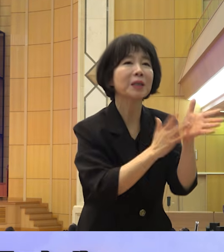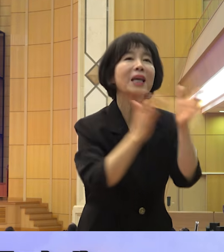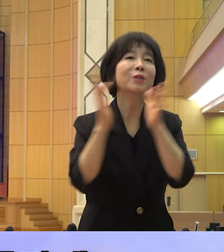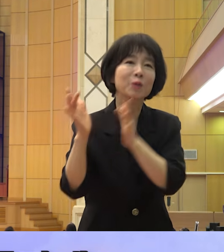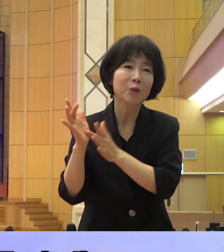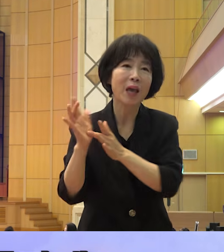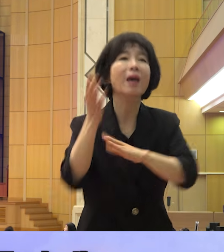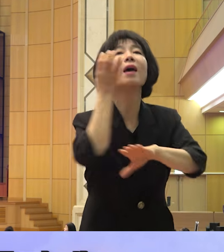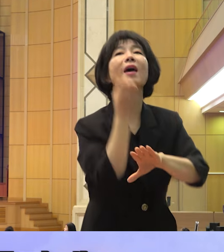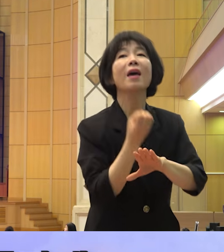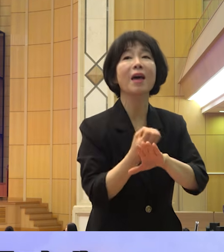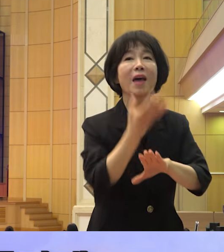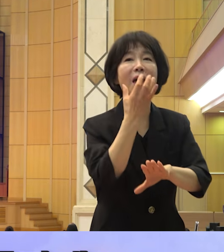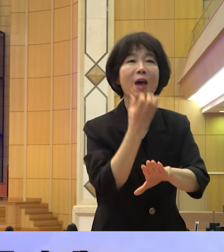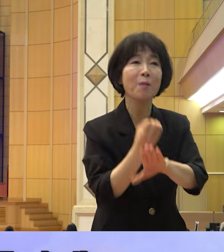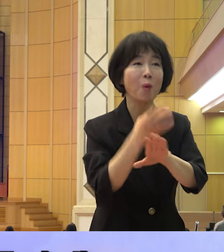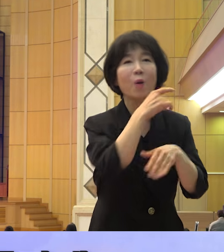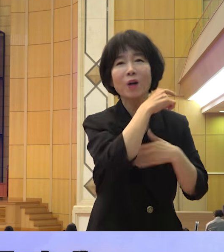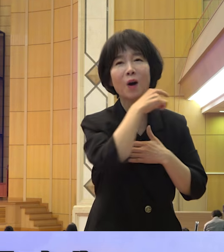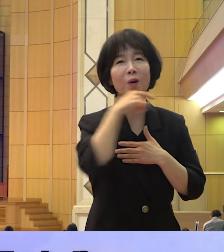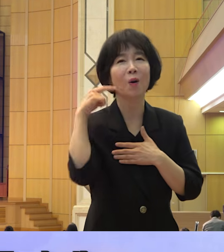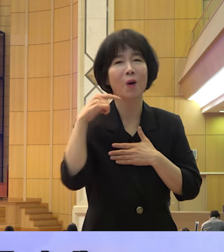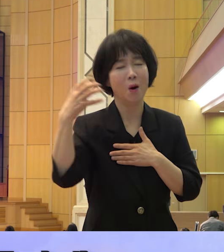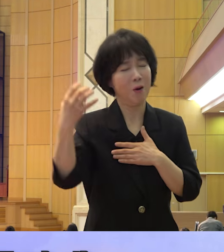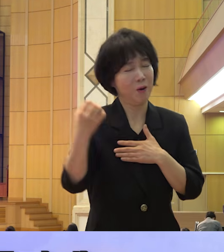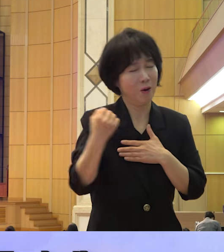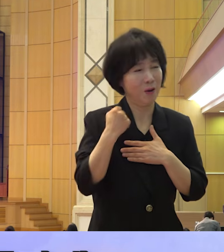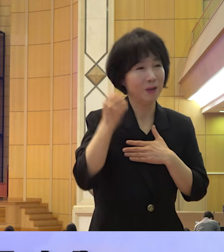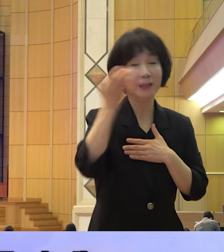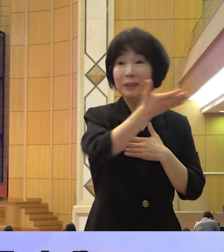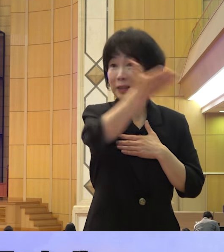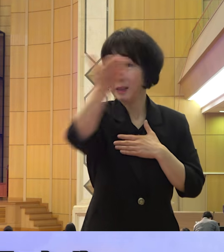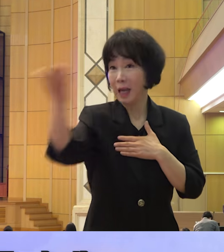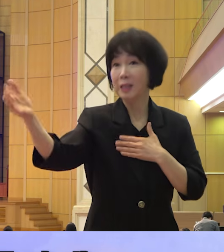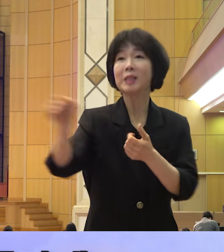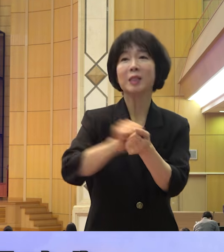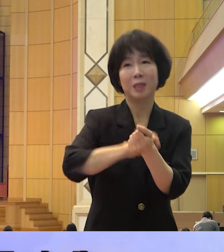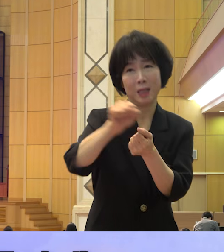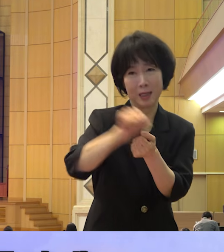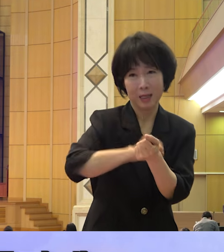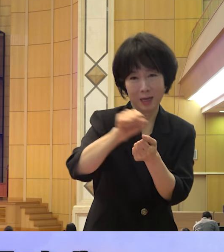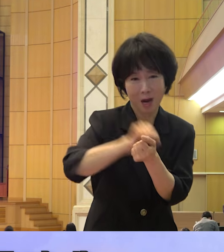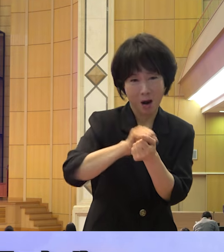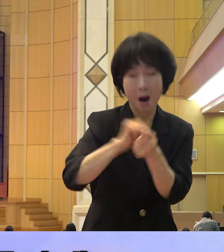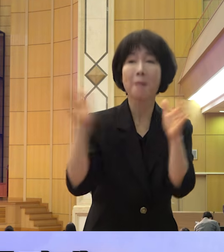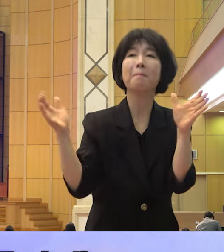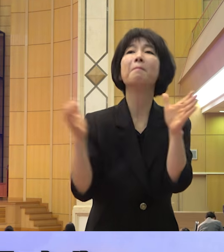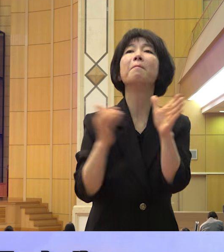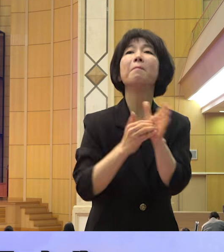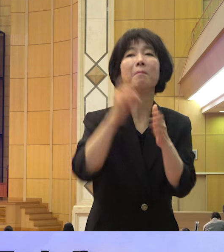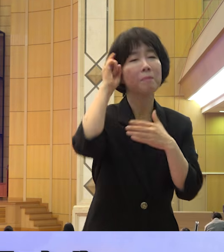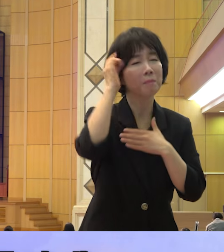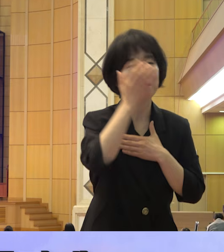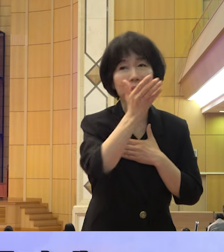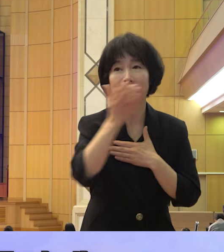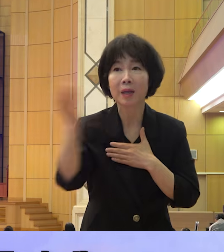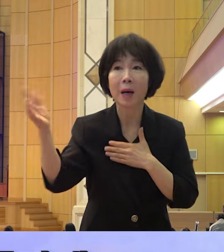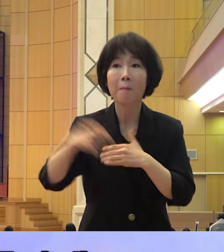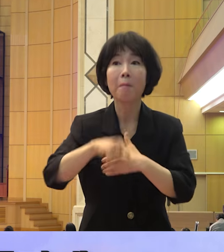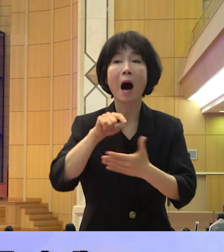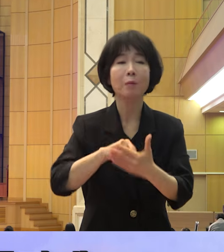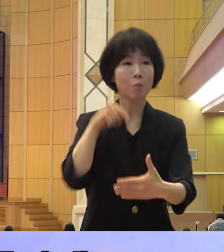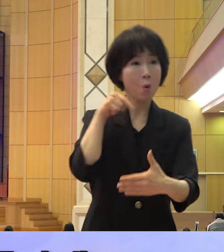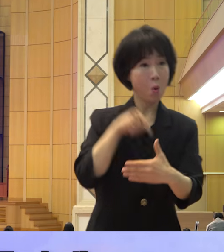됐는가. 예수의 보혈로 그대는 씻기어